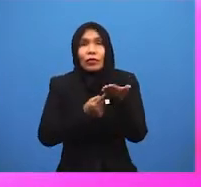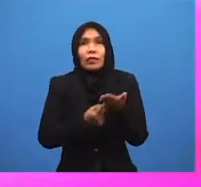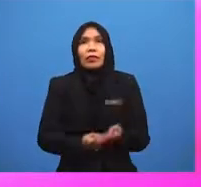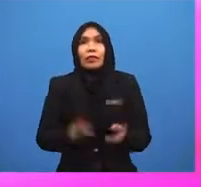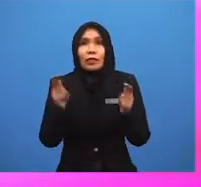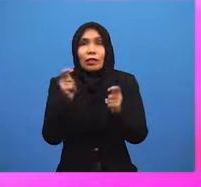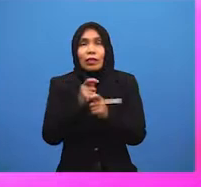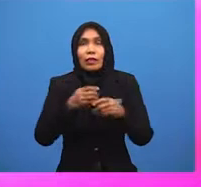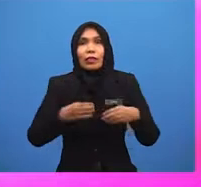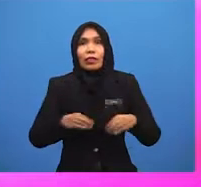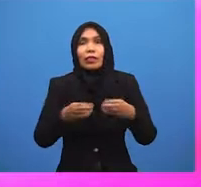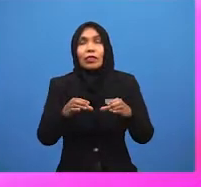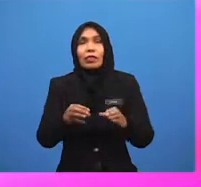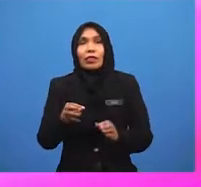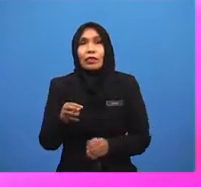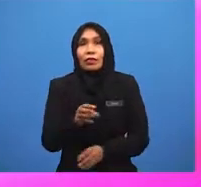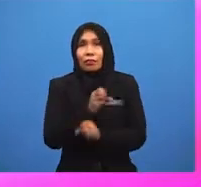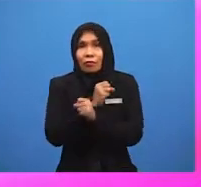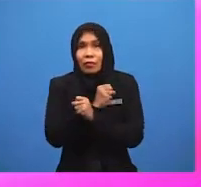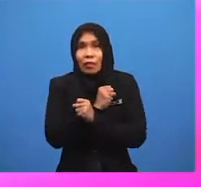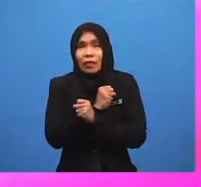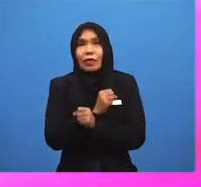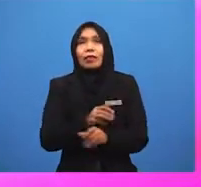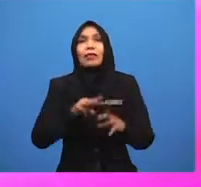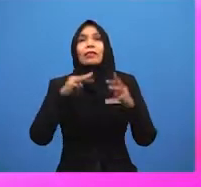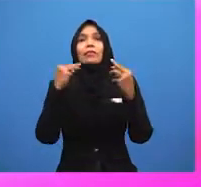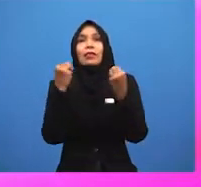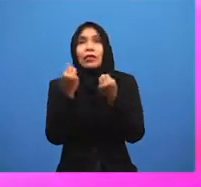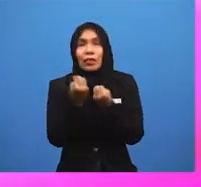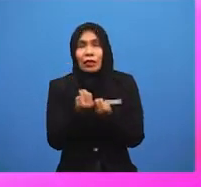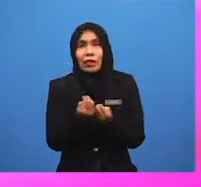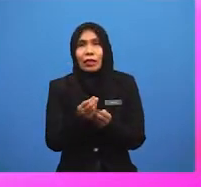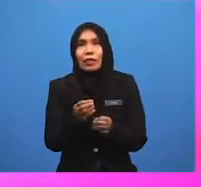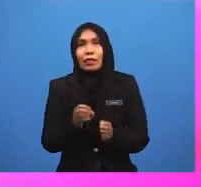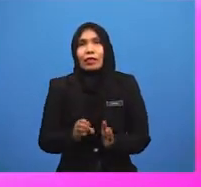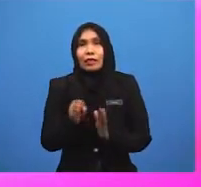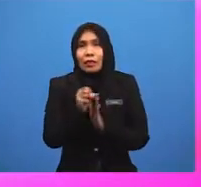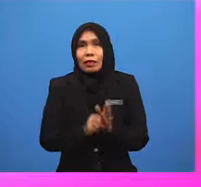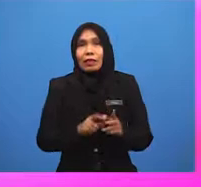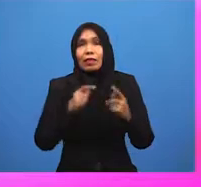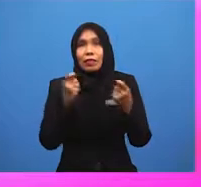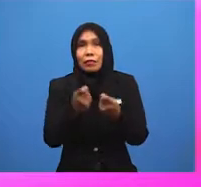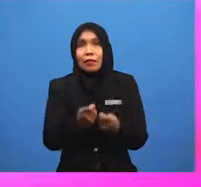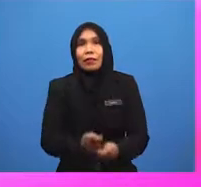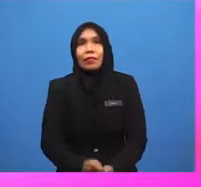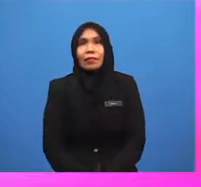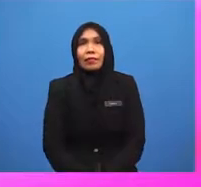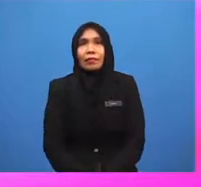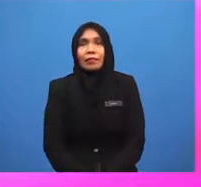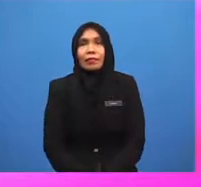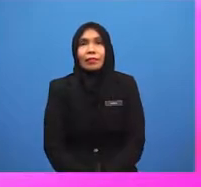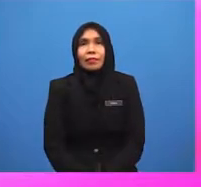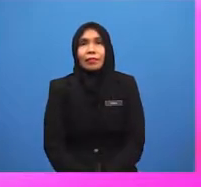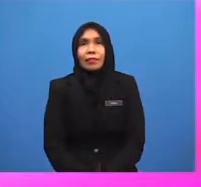cara-cara menyayangi masyarakat setempat yang kita pernah belajar dalam pelajaran